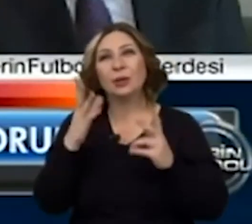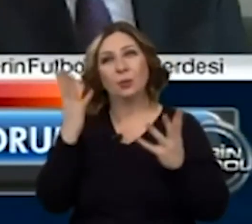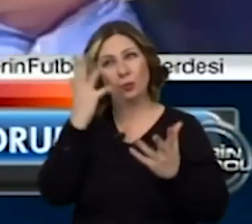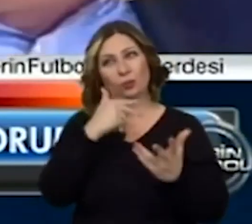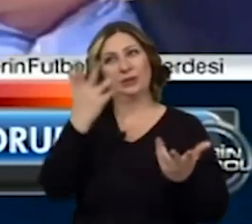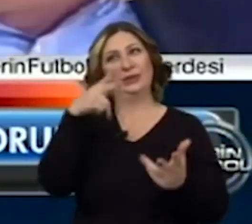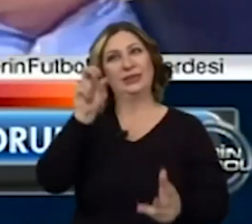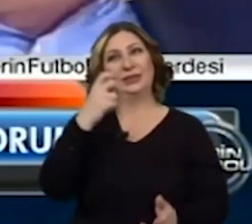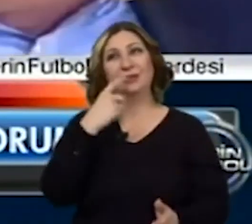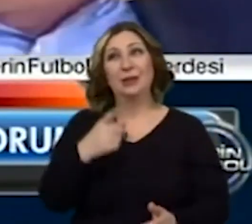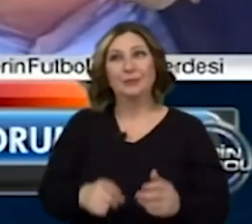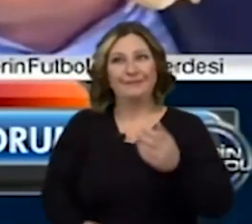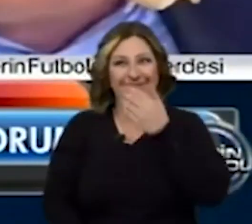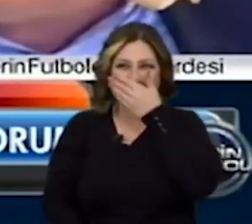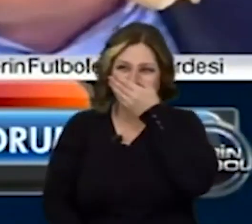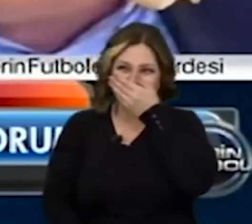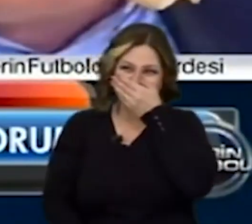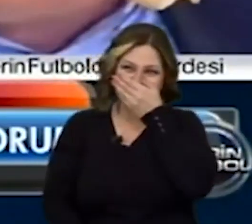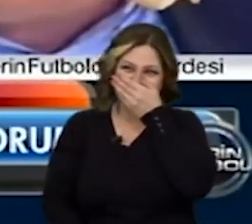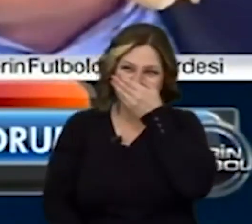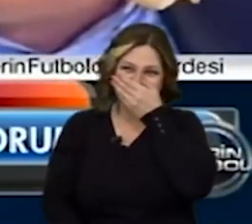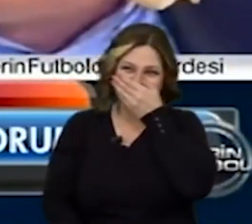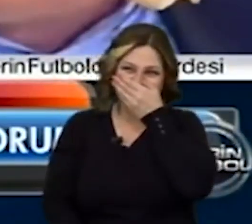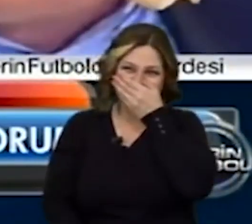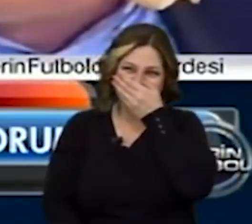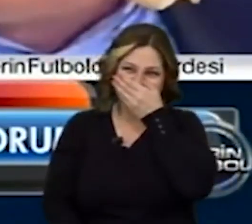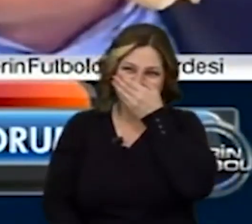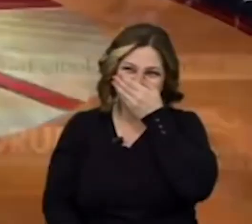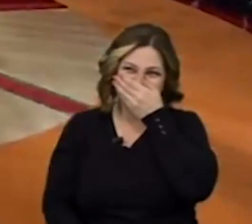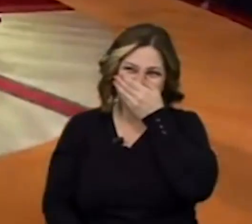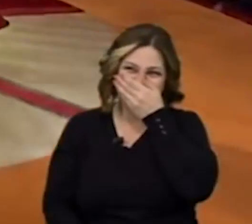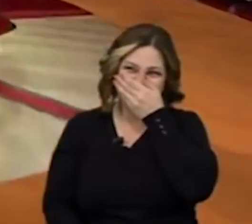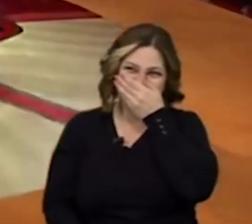utanın ya 80 yaşında hocam. Toplum aleminde beyler bitmiştir.